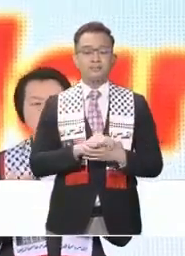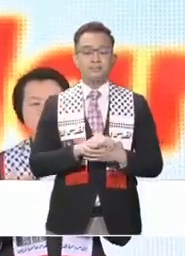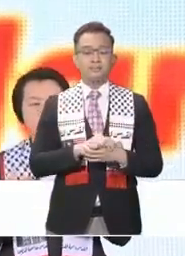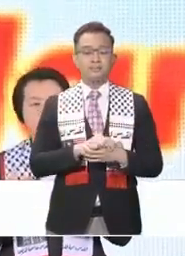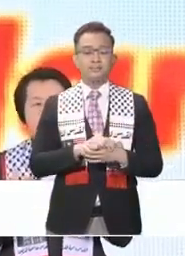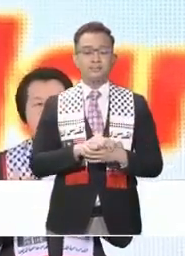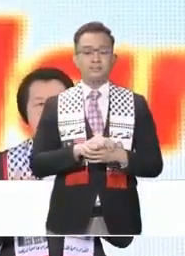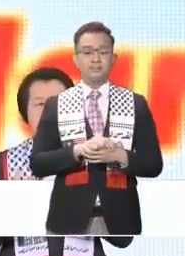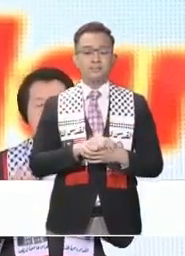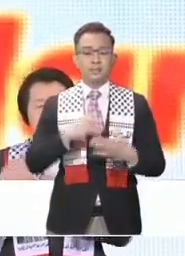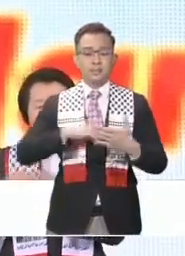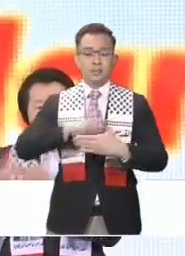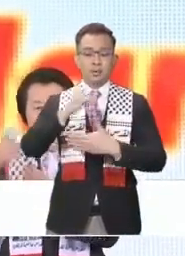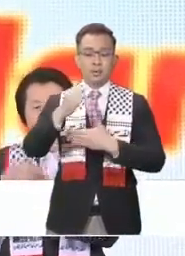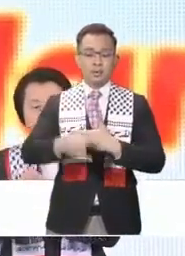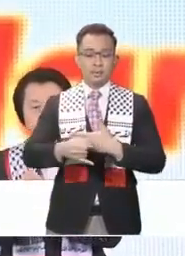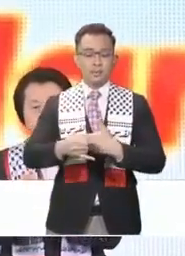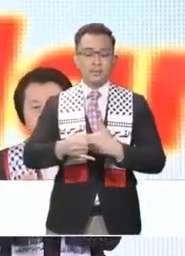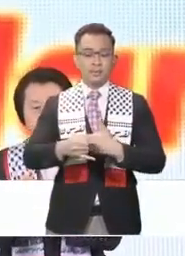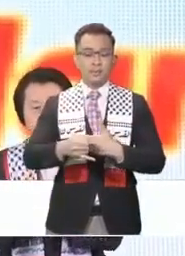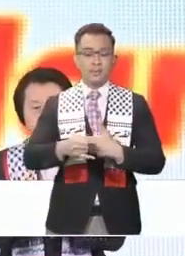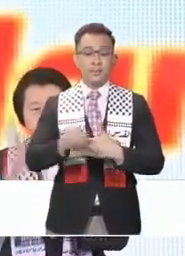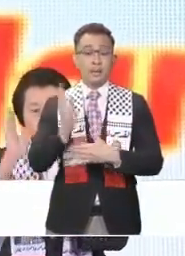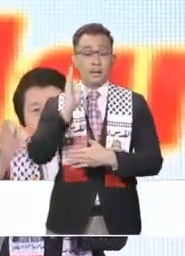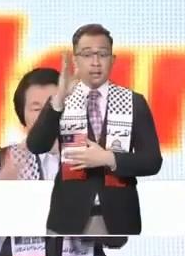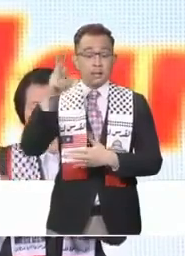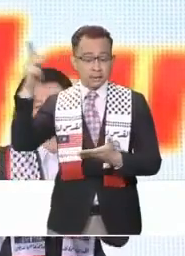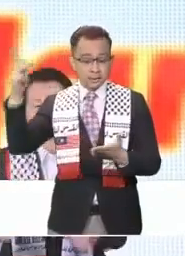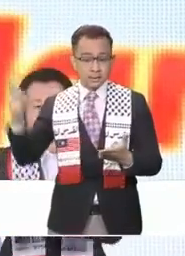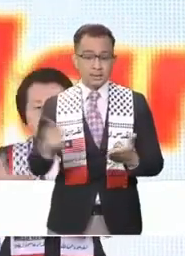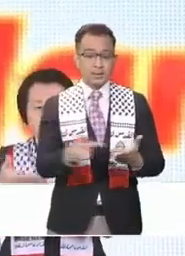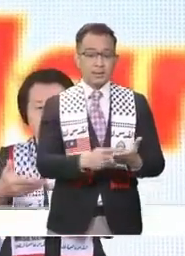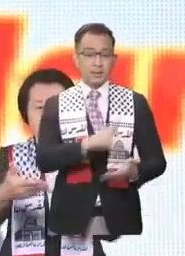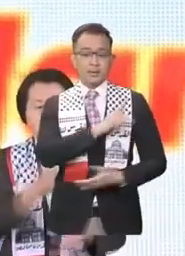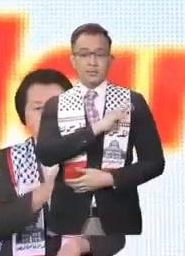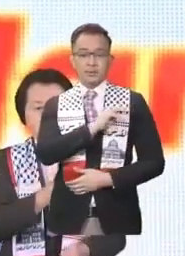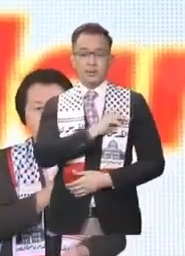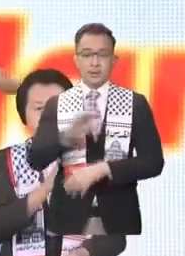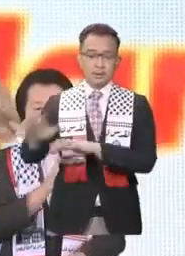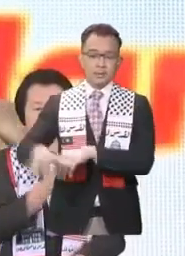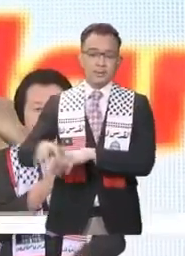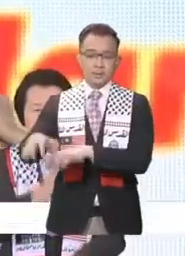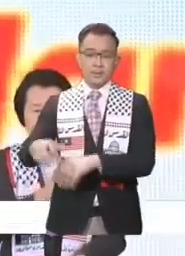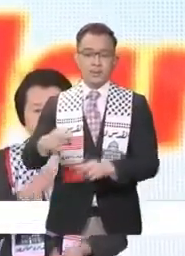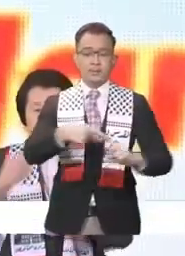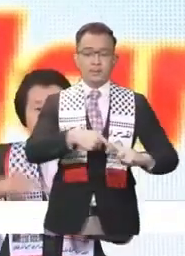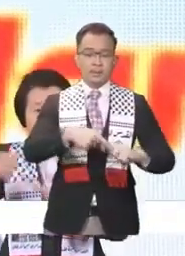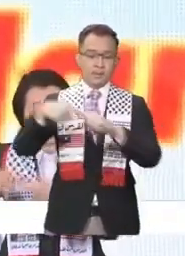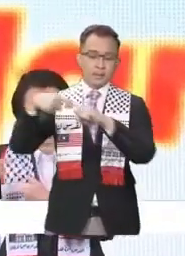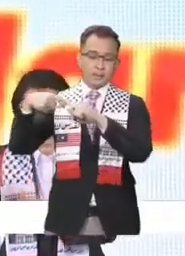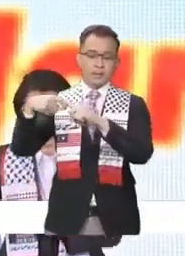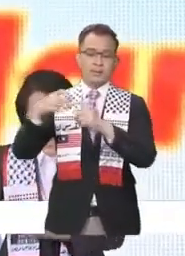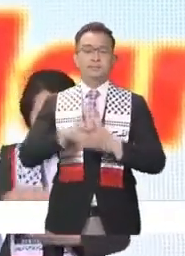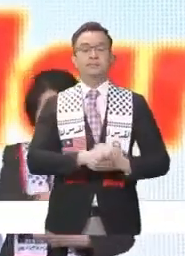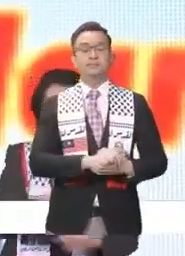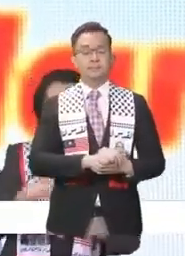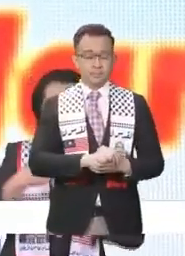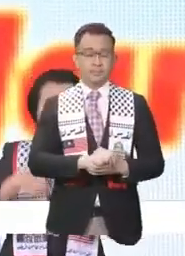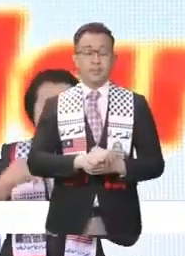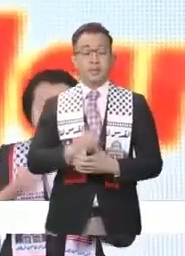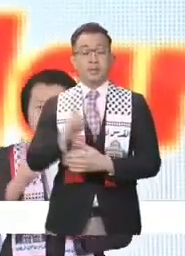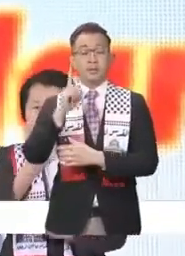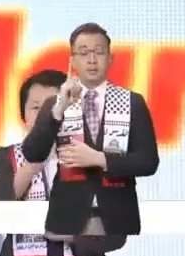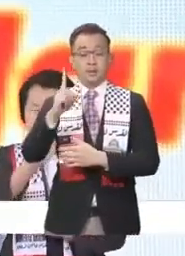ada program yang akan diperkenalkan oleh kementerian dan kementikian berkaitan tentang